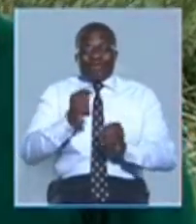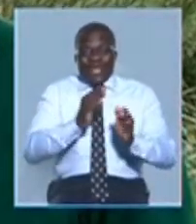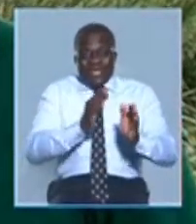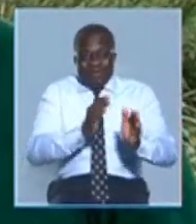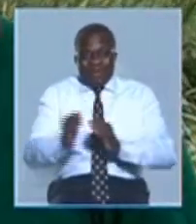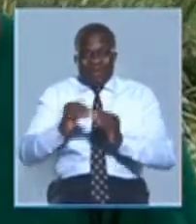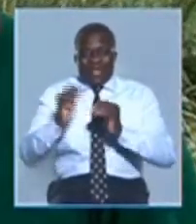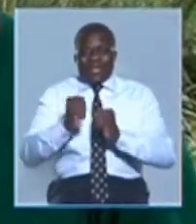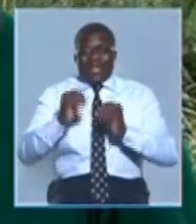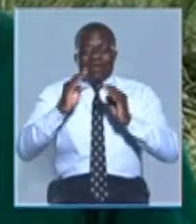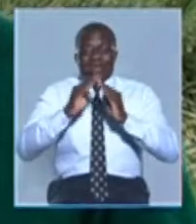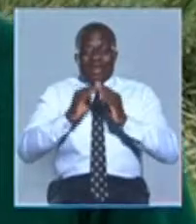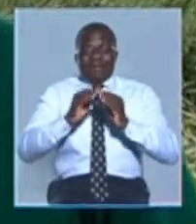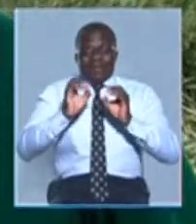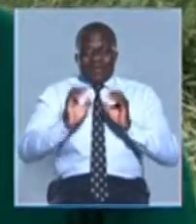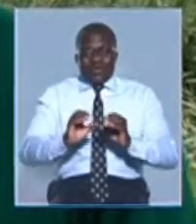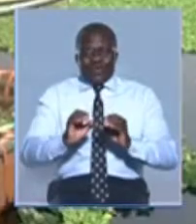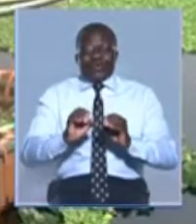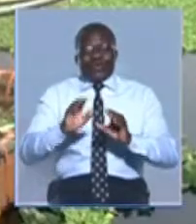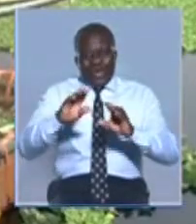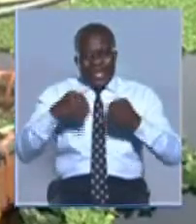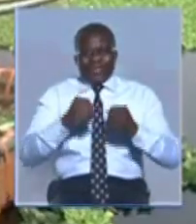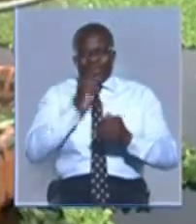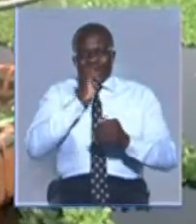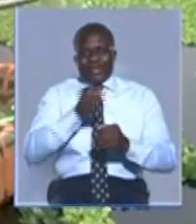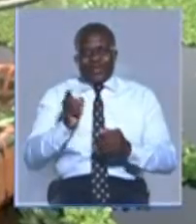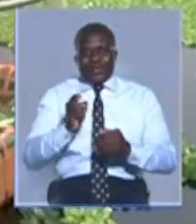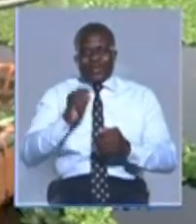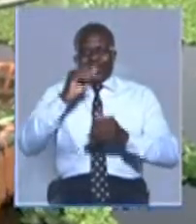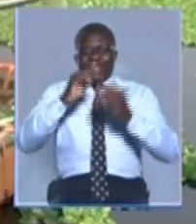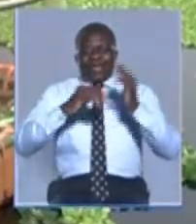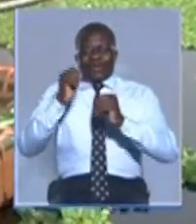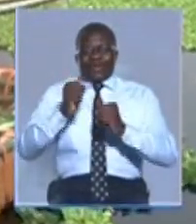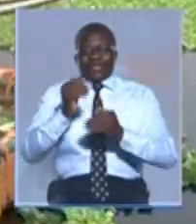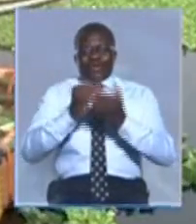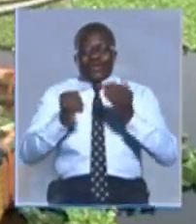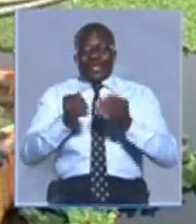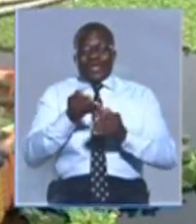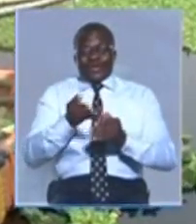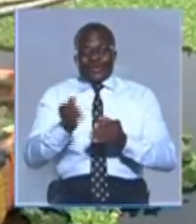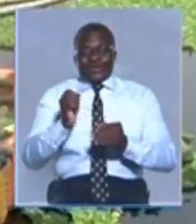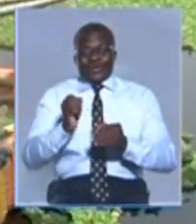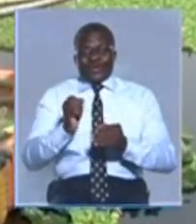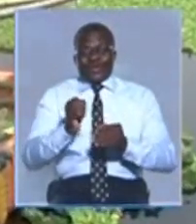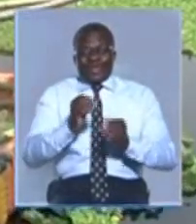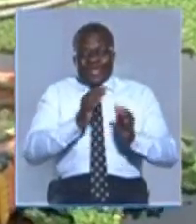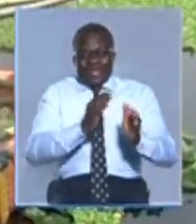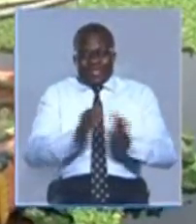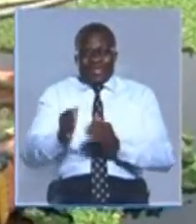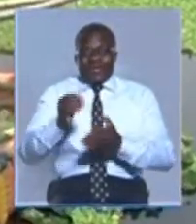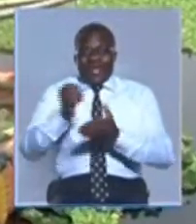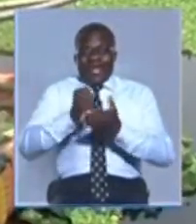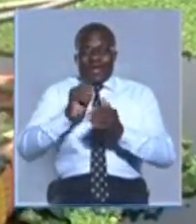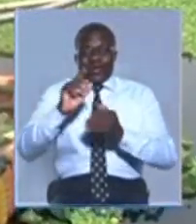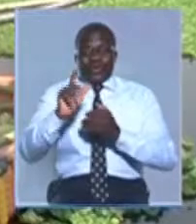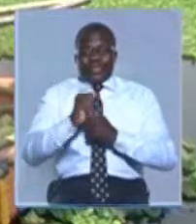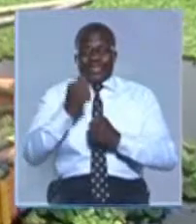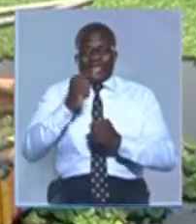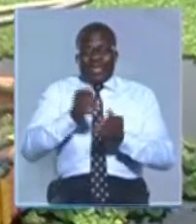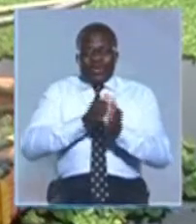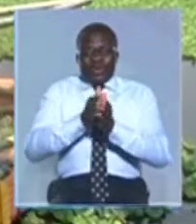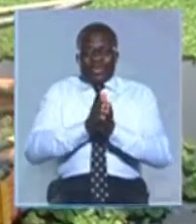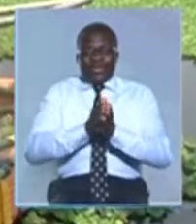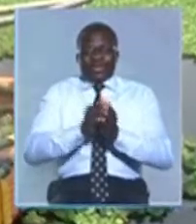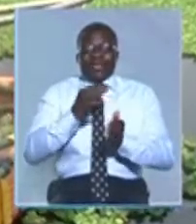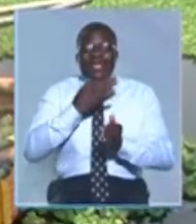prépare également la ville de Cotonou à accepter l'eau. Des constructions de quais flottants, des aménagements écologiques pour attirer